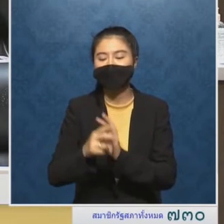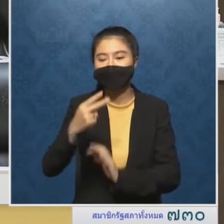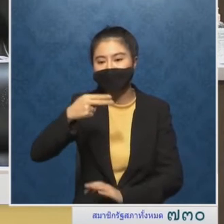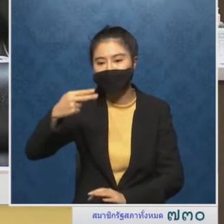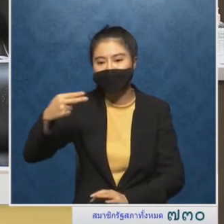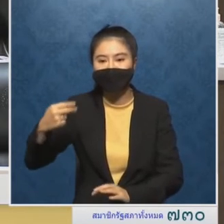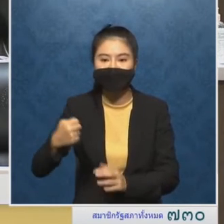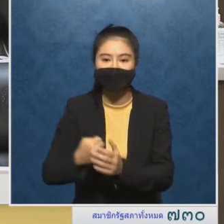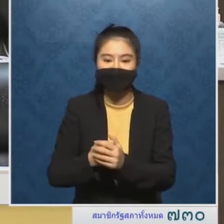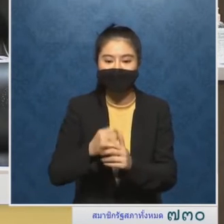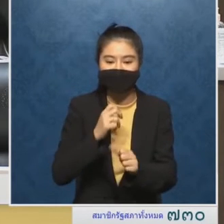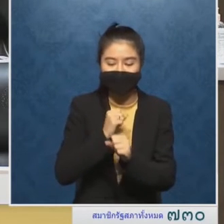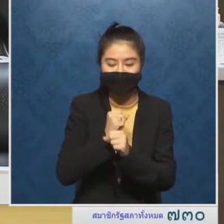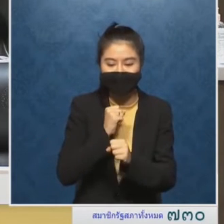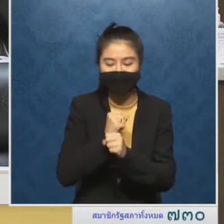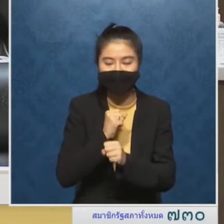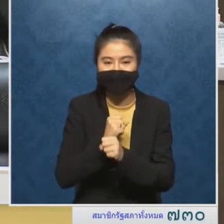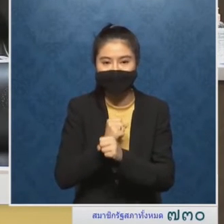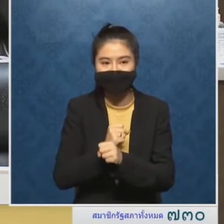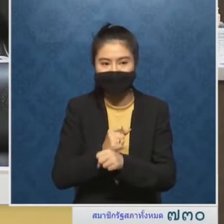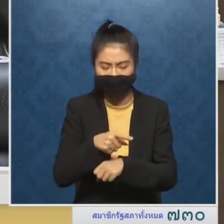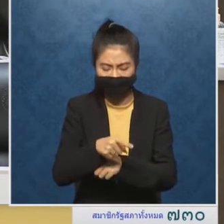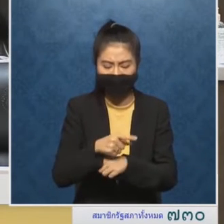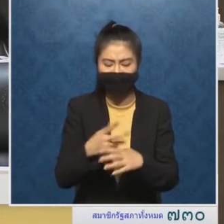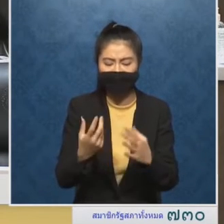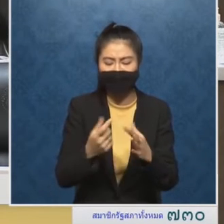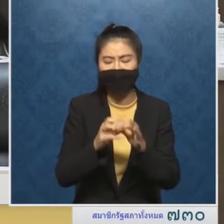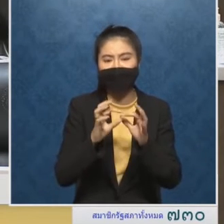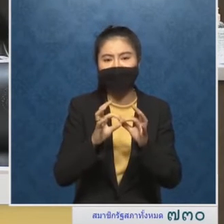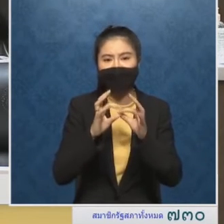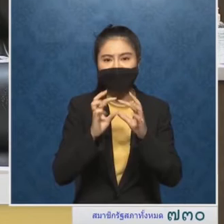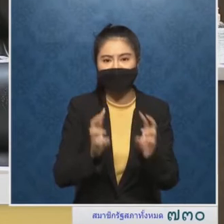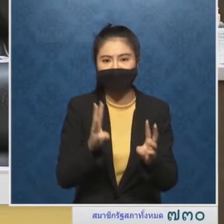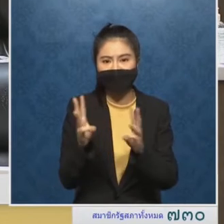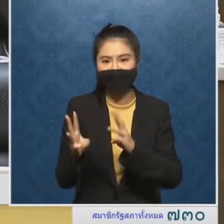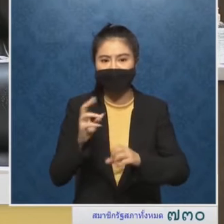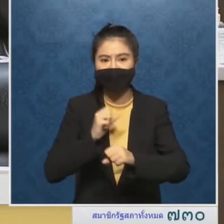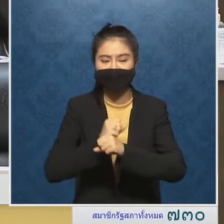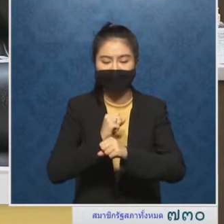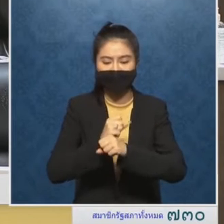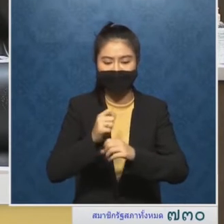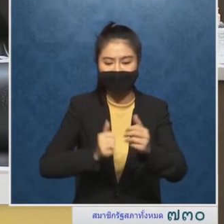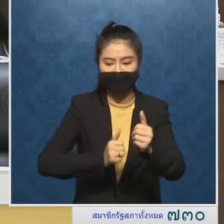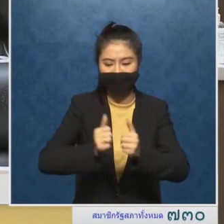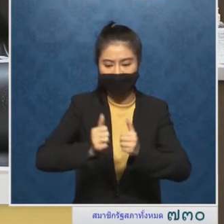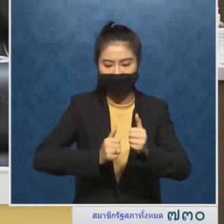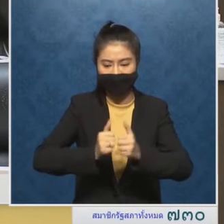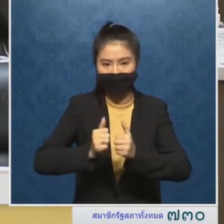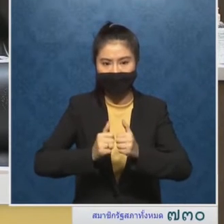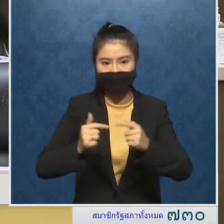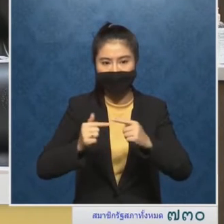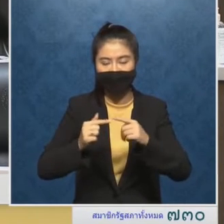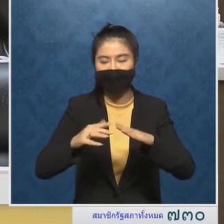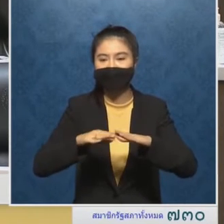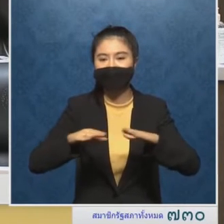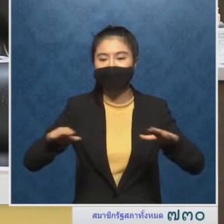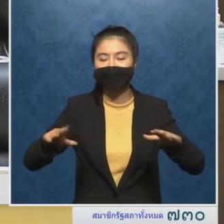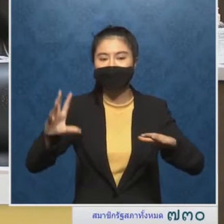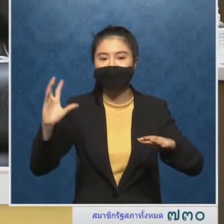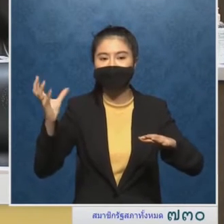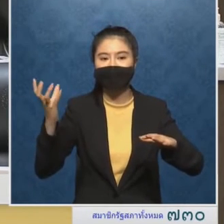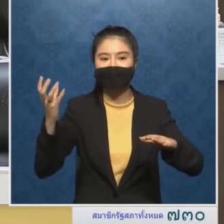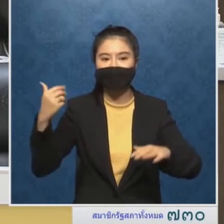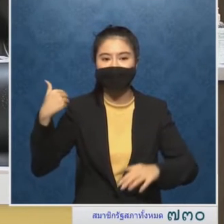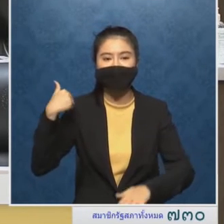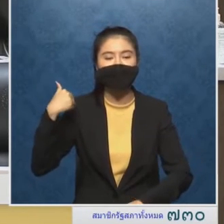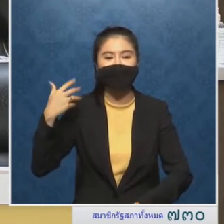ขาดการเก่าถงเป้าหมายชึงวศัยทัศให้เทียบเคียงและเพิ่มคามสามารในการแขงขนได้ในระดับมาตรฐานสากนไม